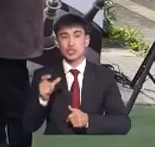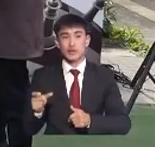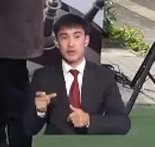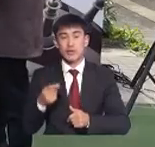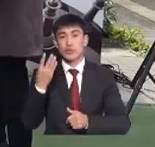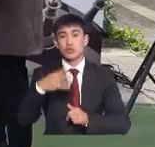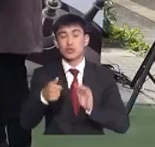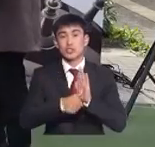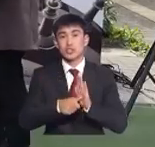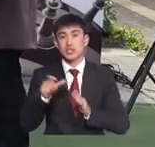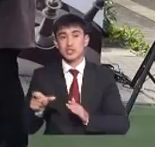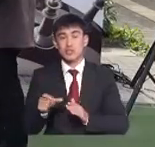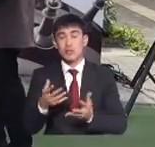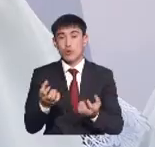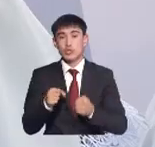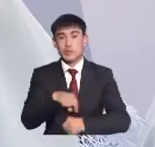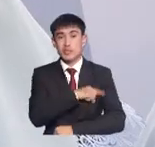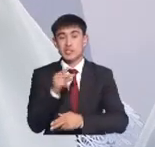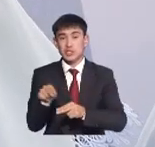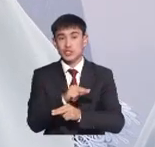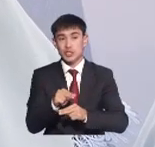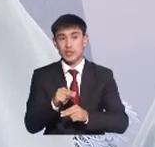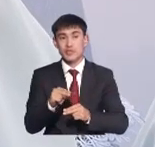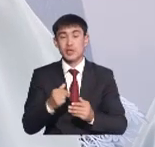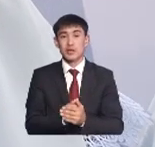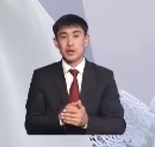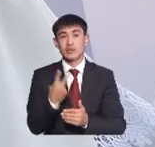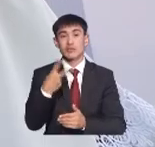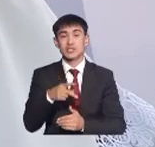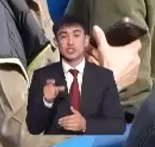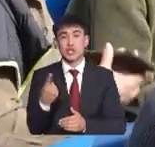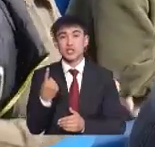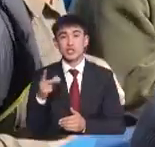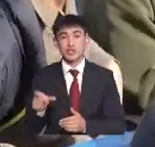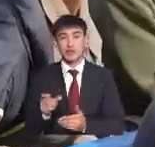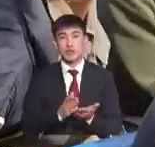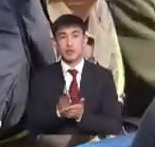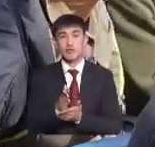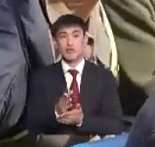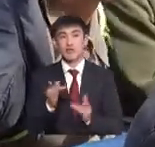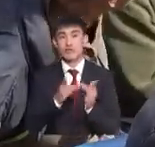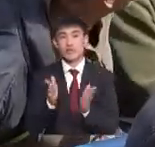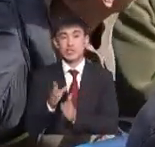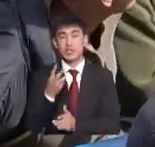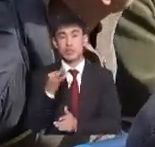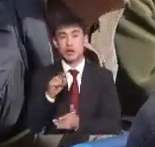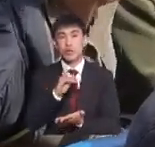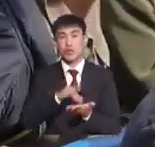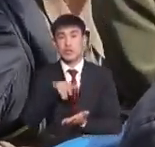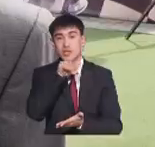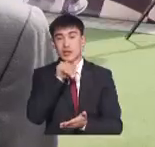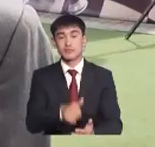46 граждан получили медицинское лечение в стационаре а 21 человек направлен в интернат шапагат города